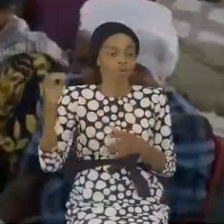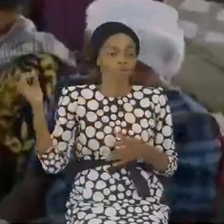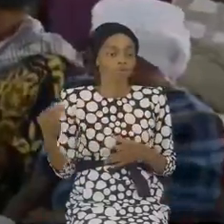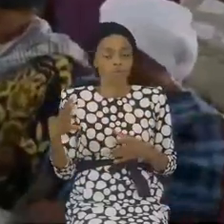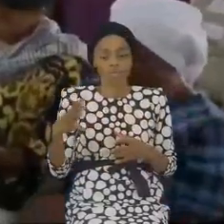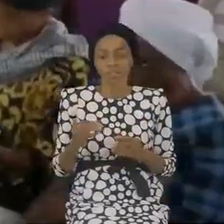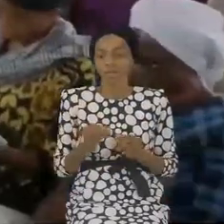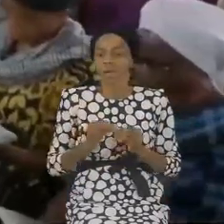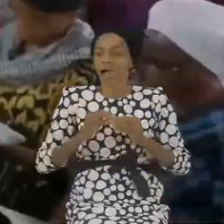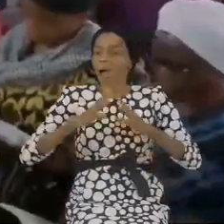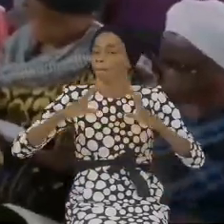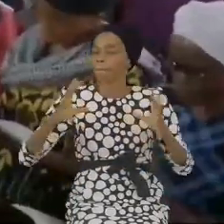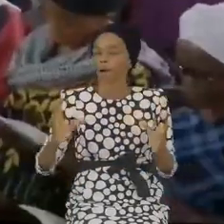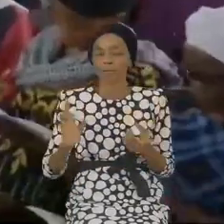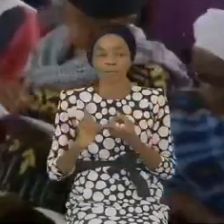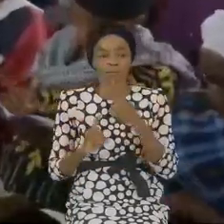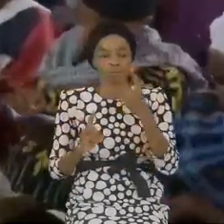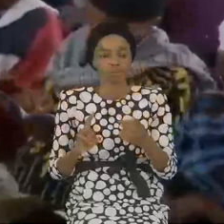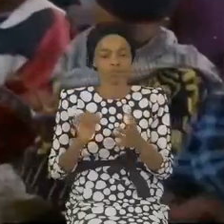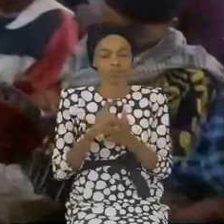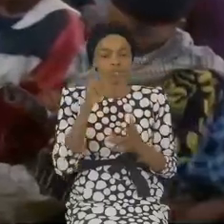grâces afin que